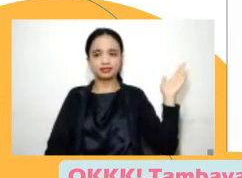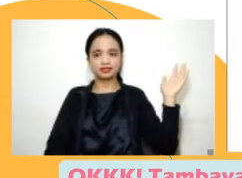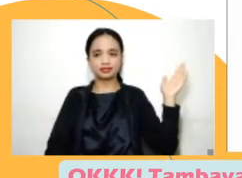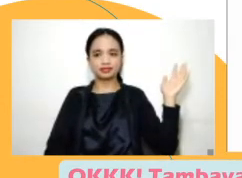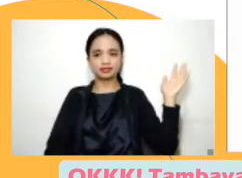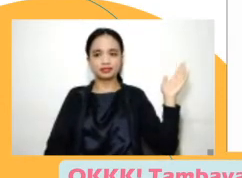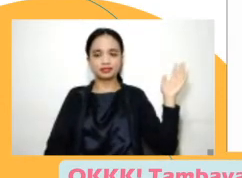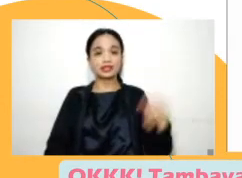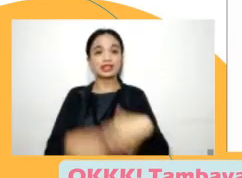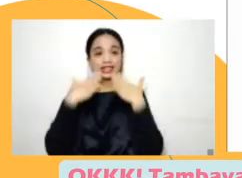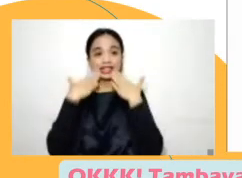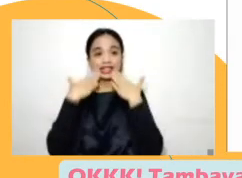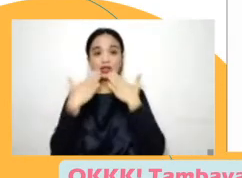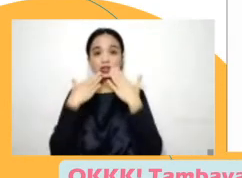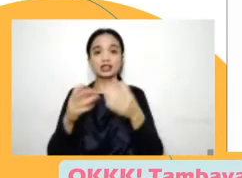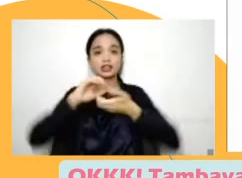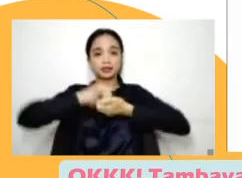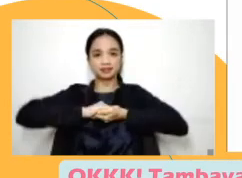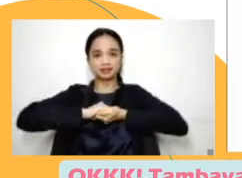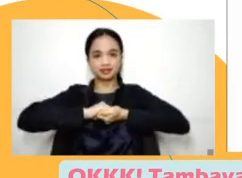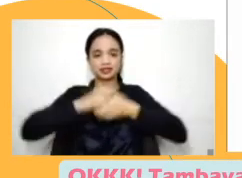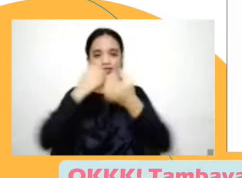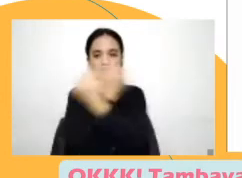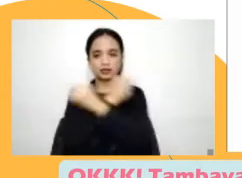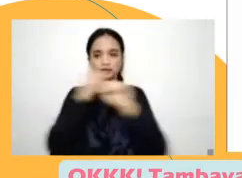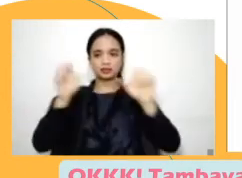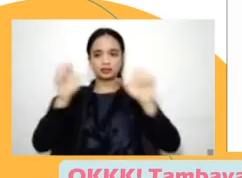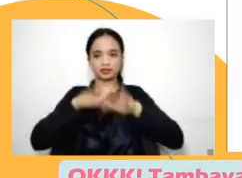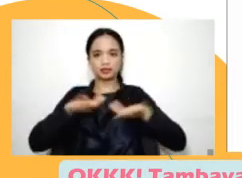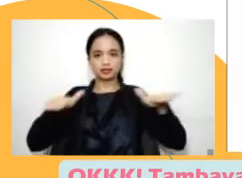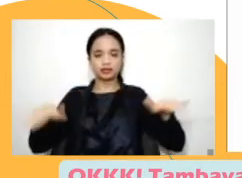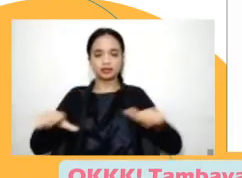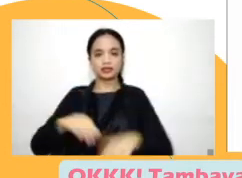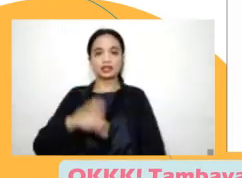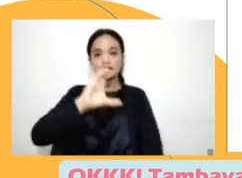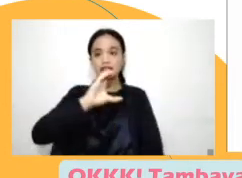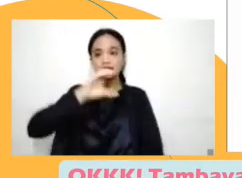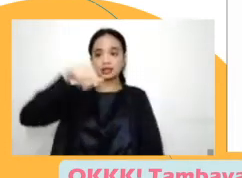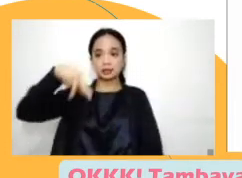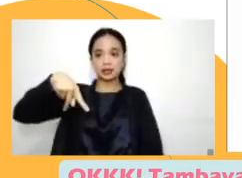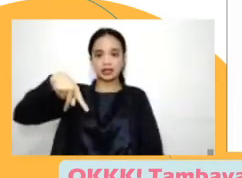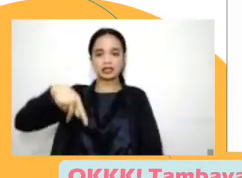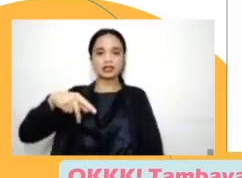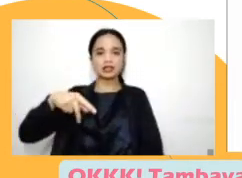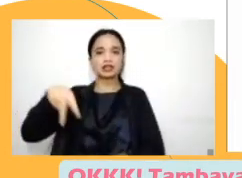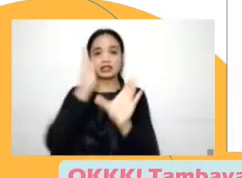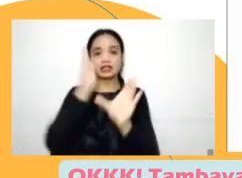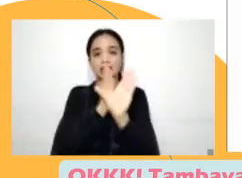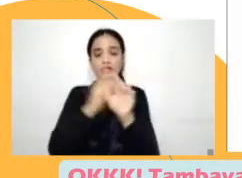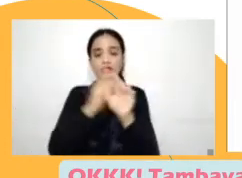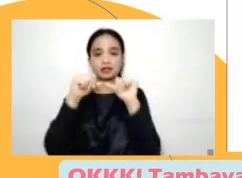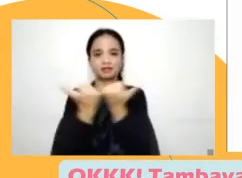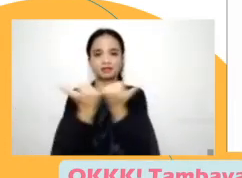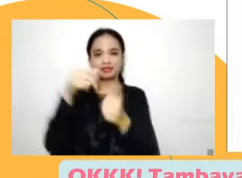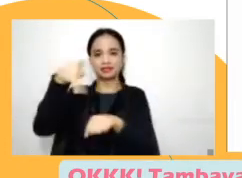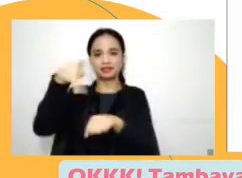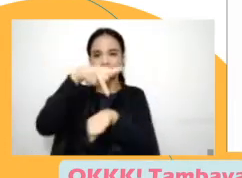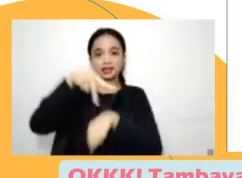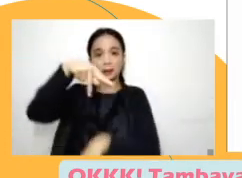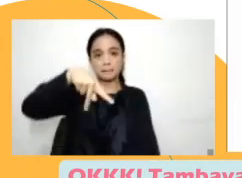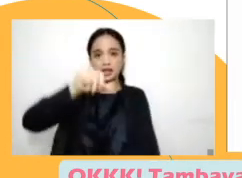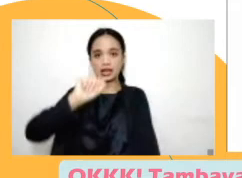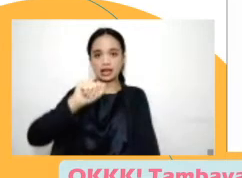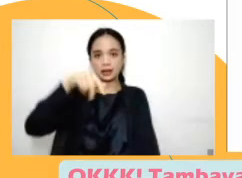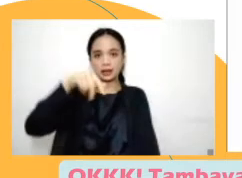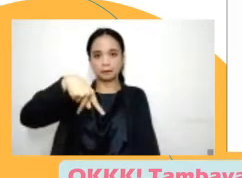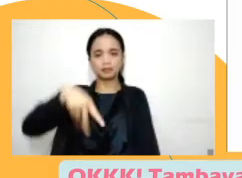Maraming salamat po sa ating external partners, Save the Children, Cultural Center of the Philippines, and the Psychological Association of the Philippines.